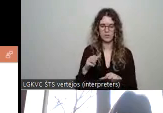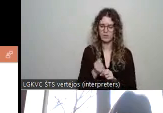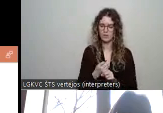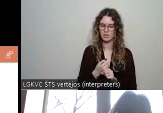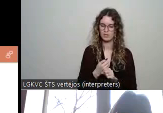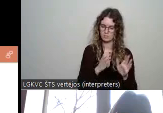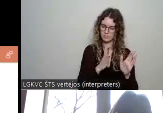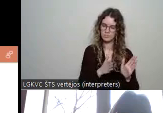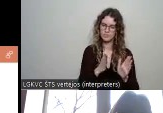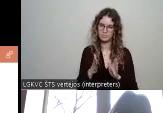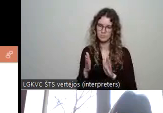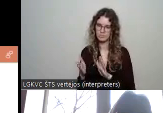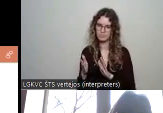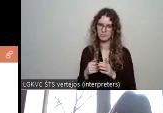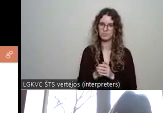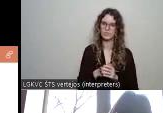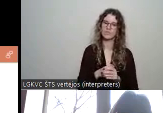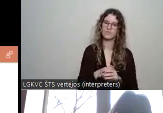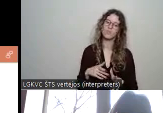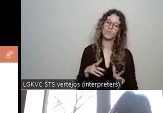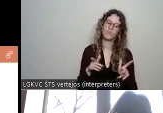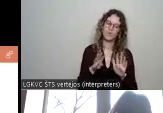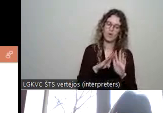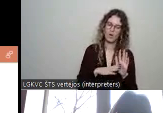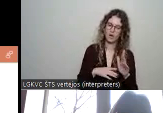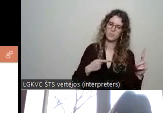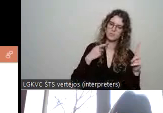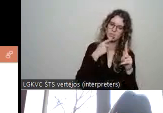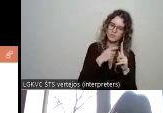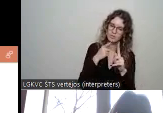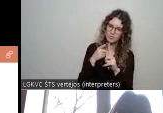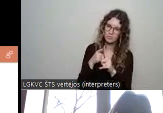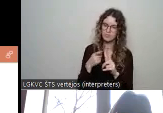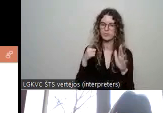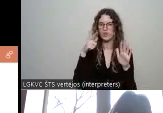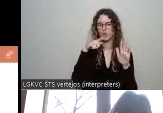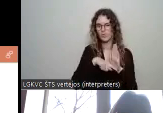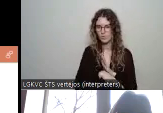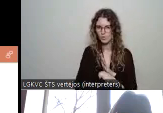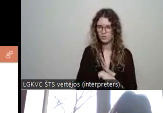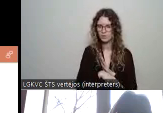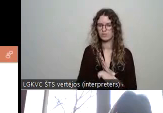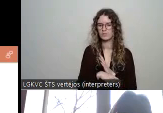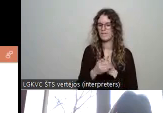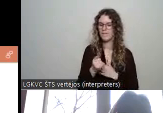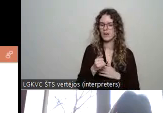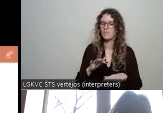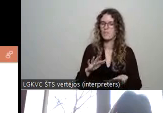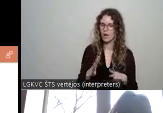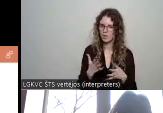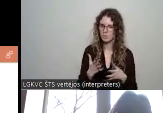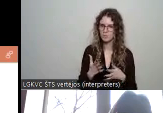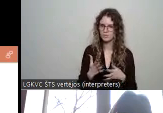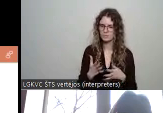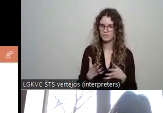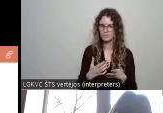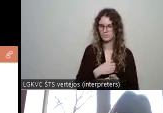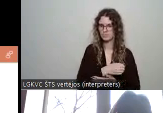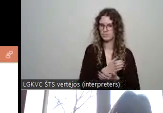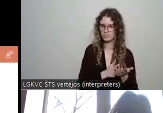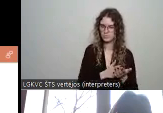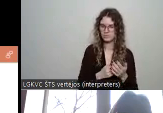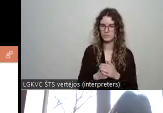tarp programos tikslų, turinio ir to, kaip ji yra vertinama. Ir tai taip pat reiškia, kad